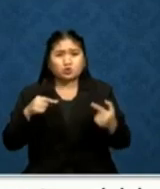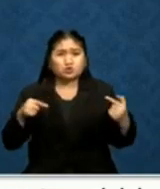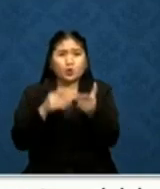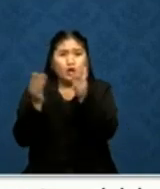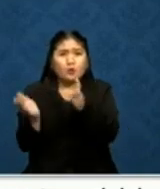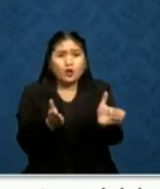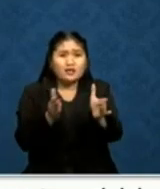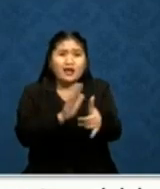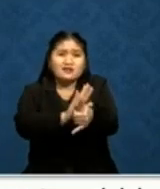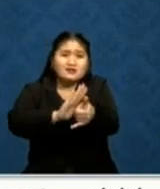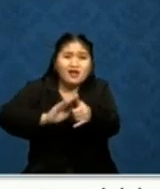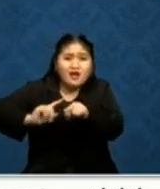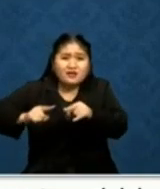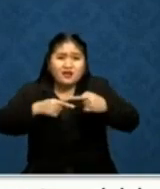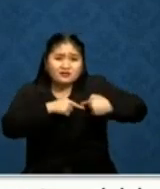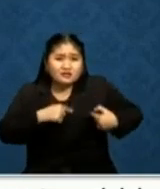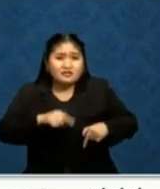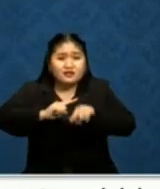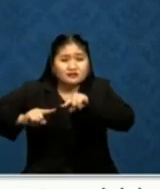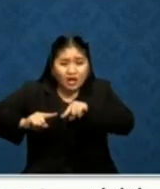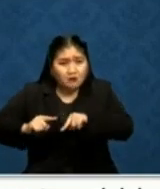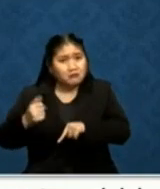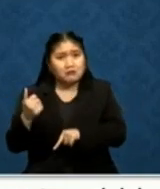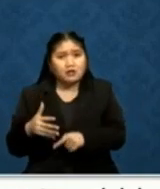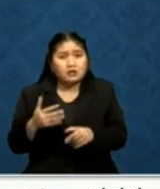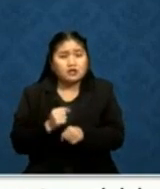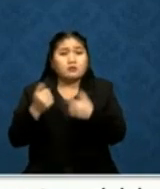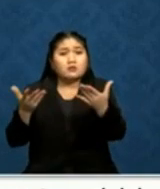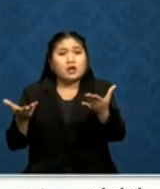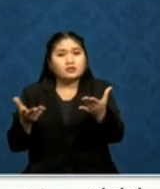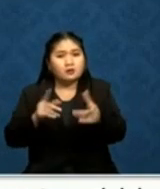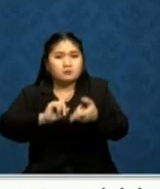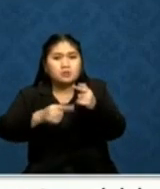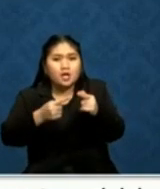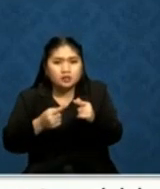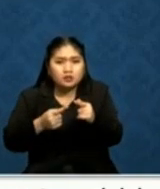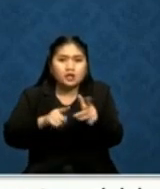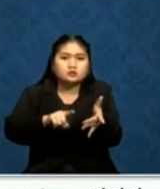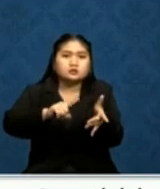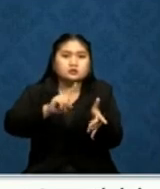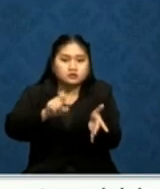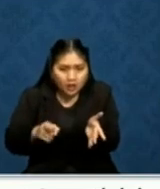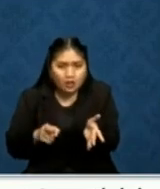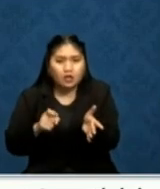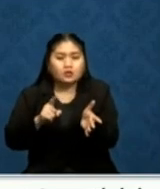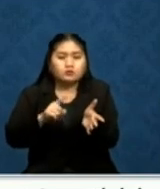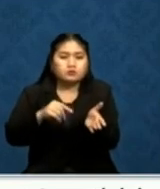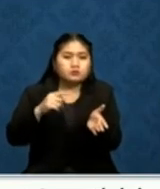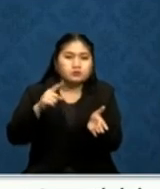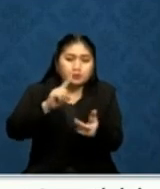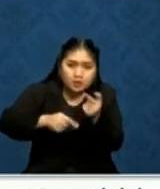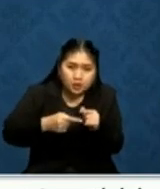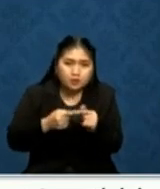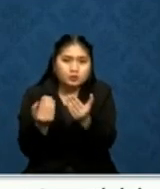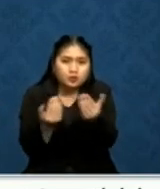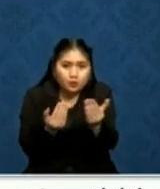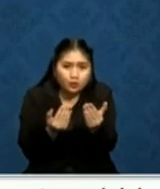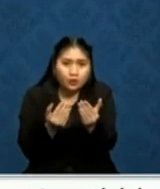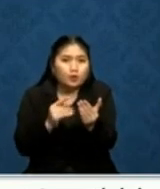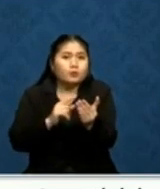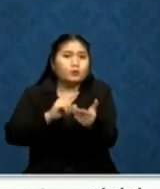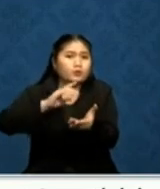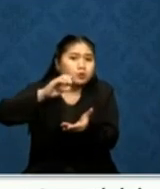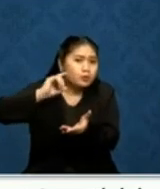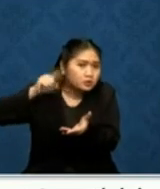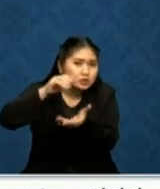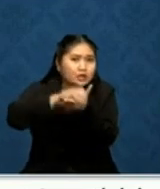การการเยียวยารักษาทางใจของเขาได้เนี่ยเราอาจจะสูญเสียเพื่อนลูกสาวภรรยาแม่ของลูกโดยที่เราไม่มีท